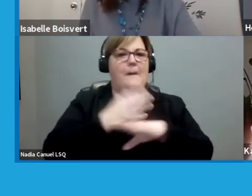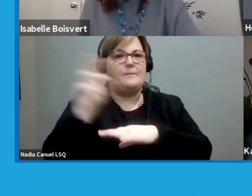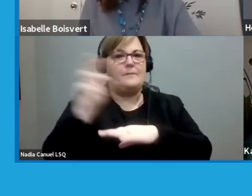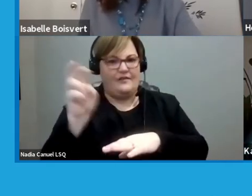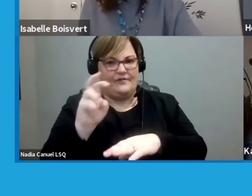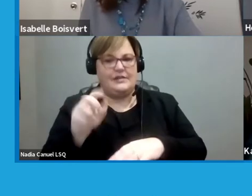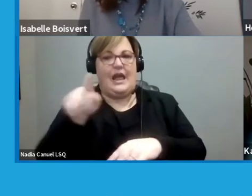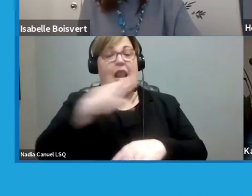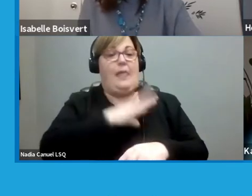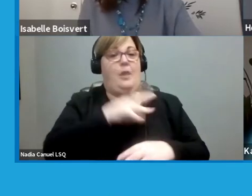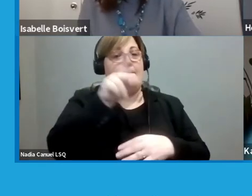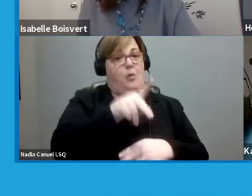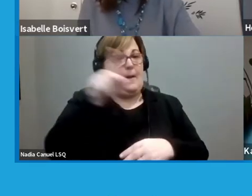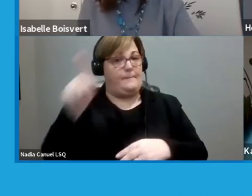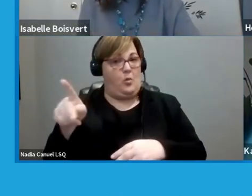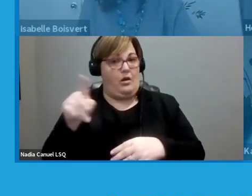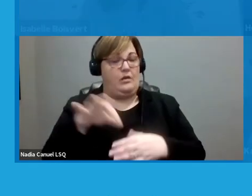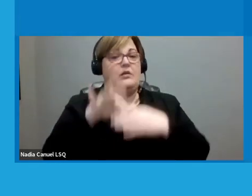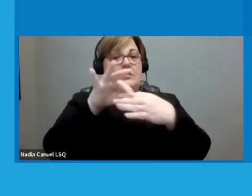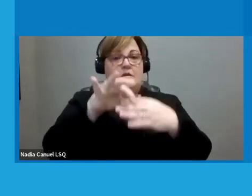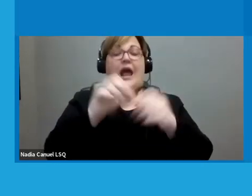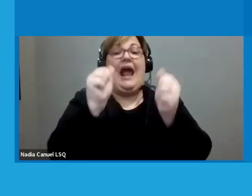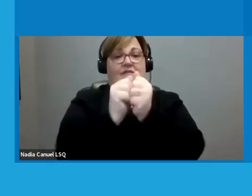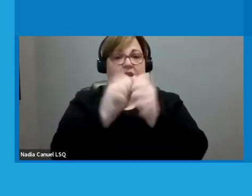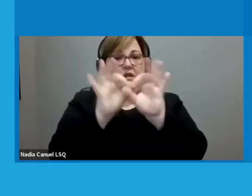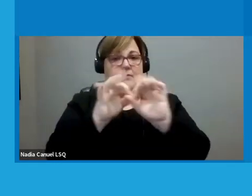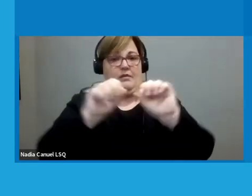présentation PowerPoint. Vous allez toujours pouvoir voir l'interprète.